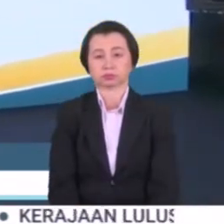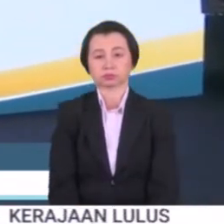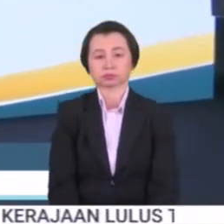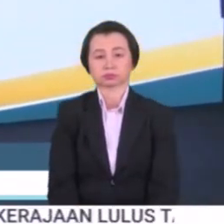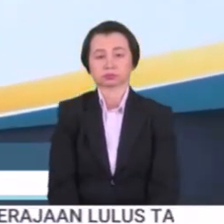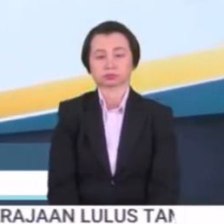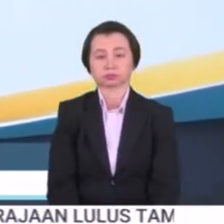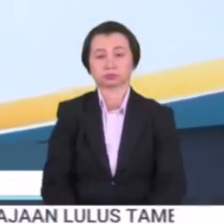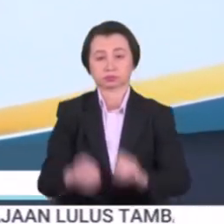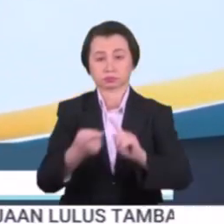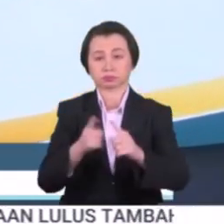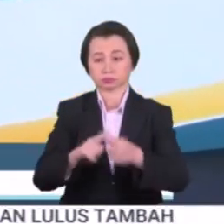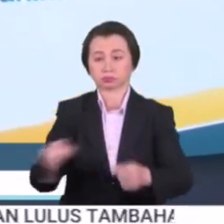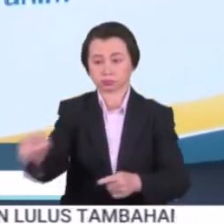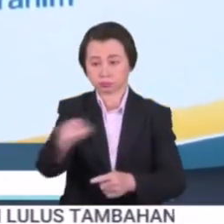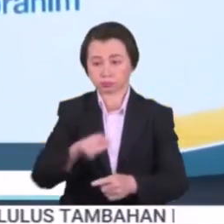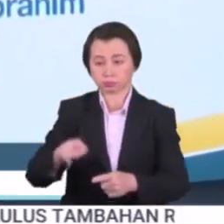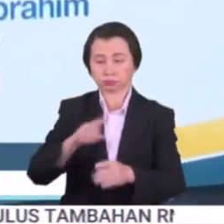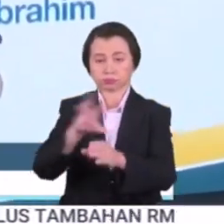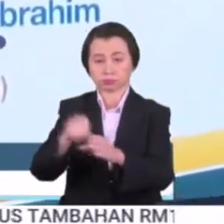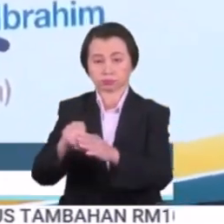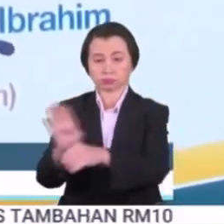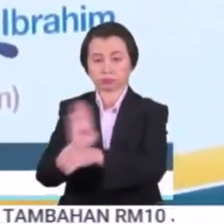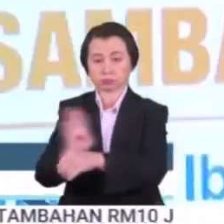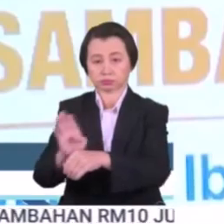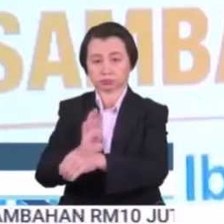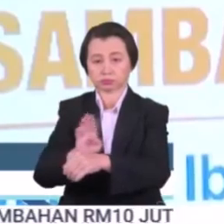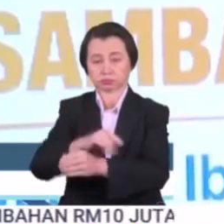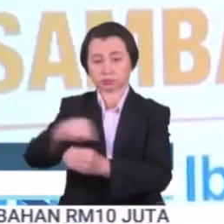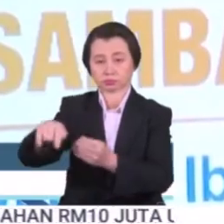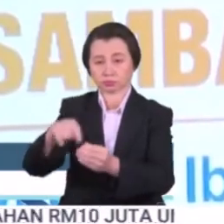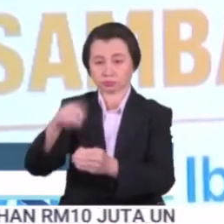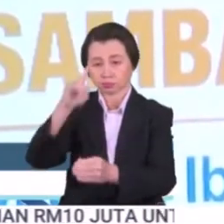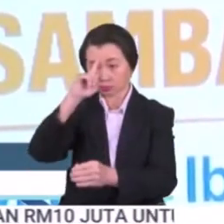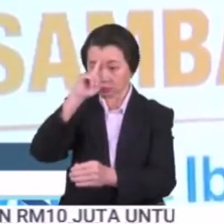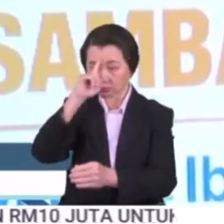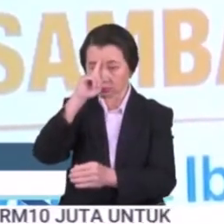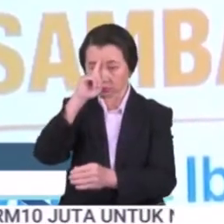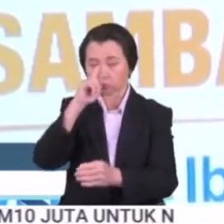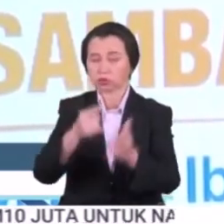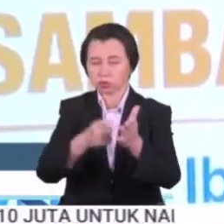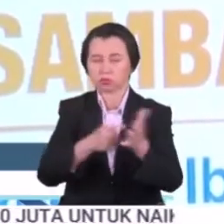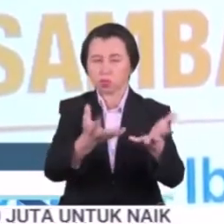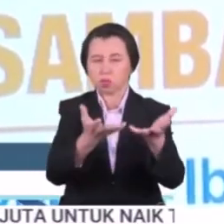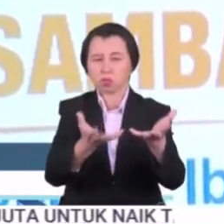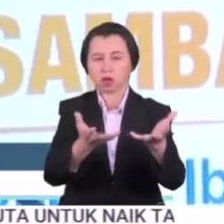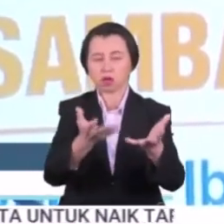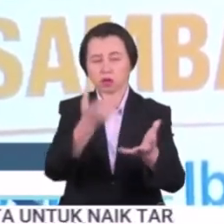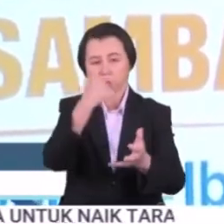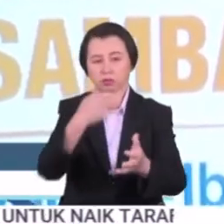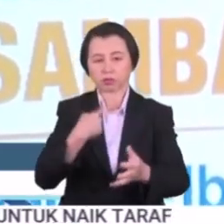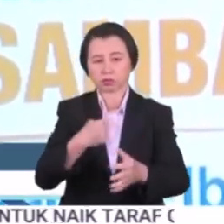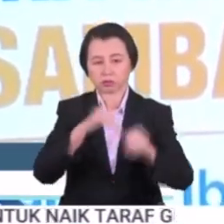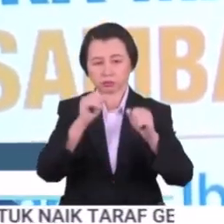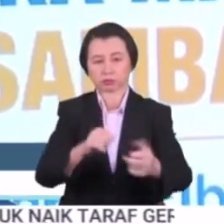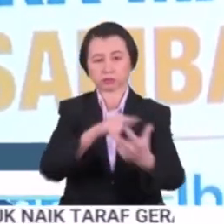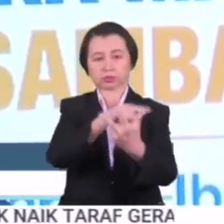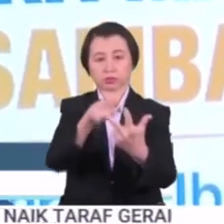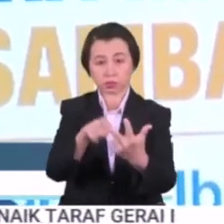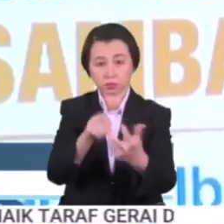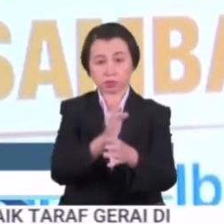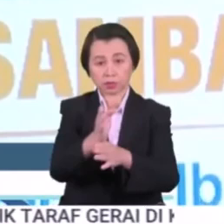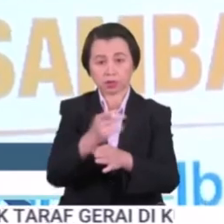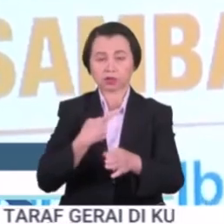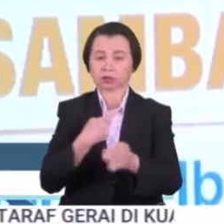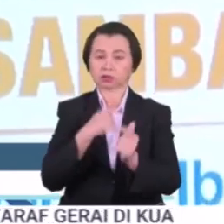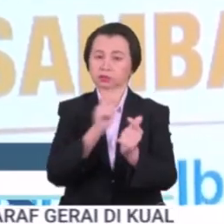Dan akan termasuk peniaga-peniaga di Little India. Oleh kerana keperluan segera untuk tiga kategori ini,